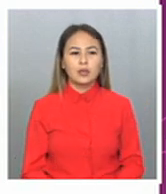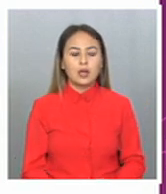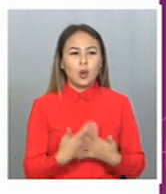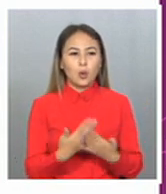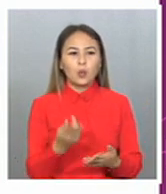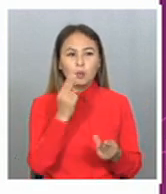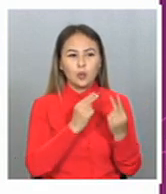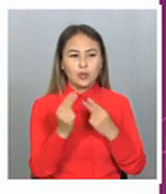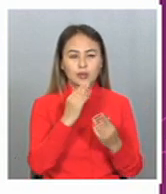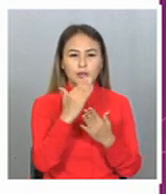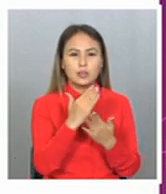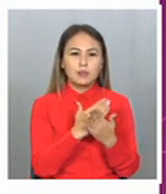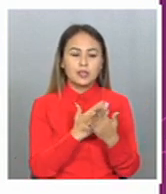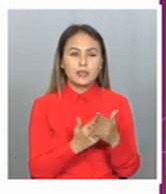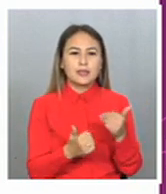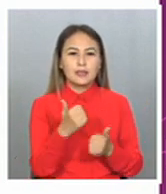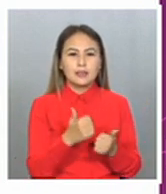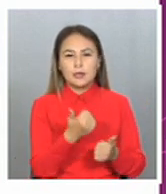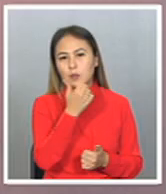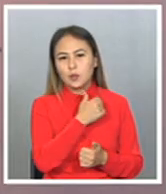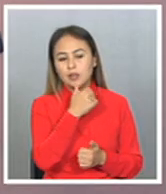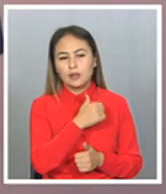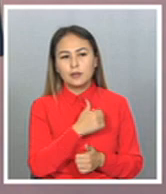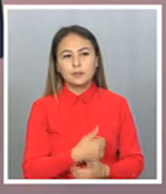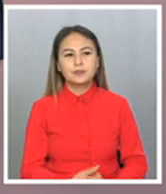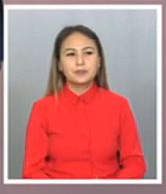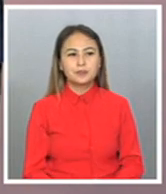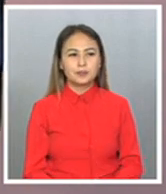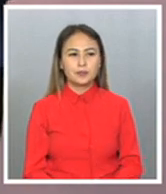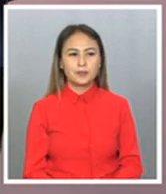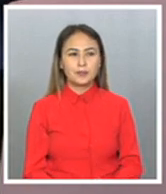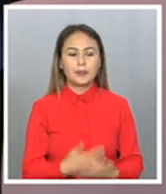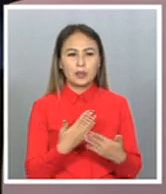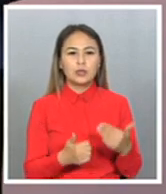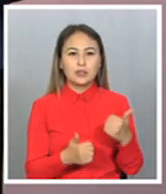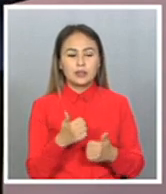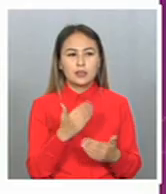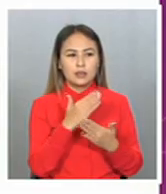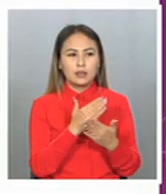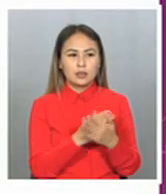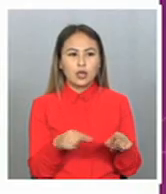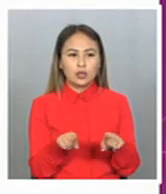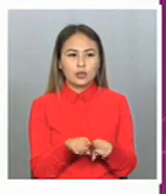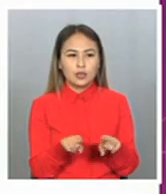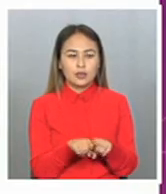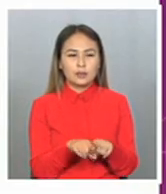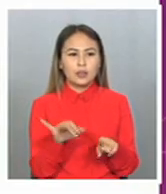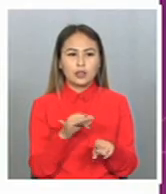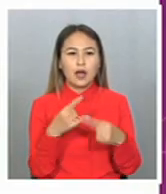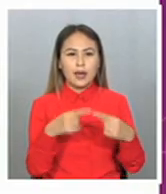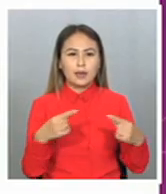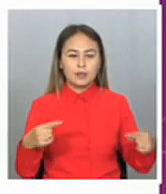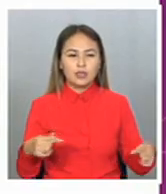қоректік тізбектерді салыстырып көрейік балалар. Осы тізбектердің ұқсастығы мен